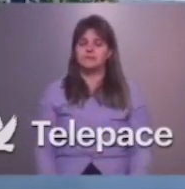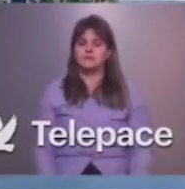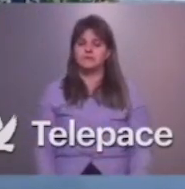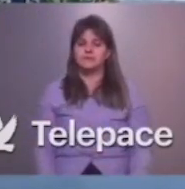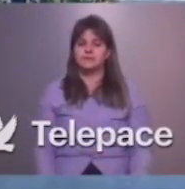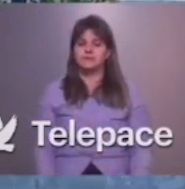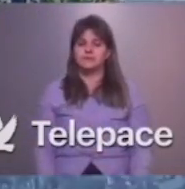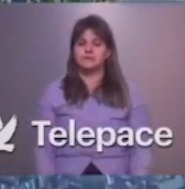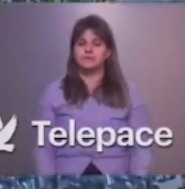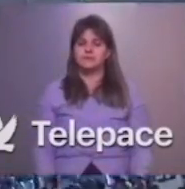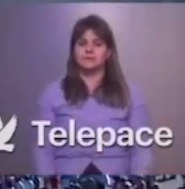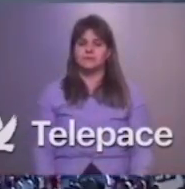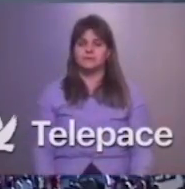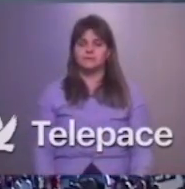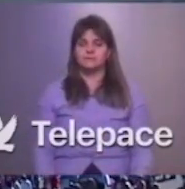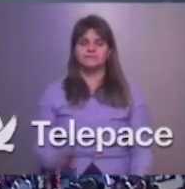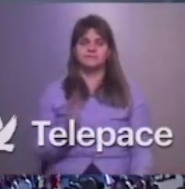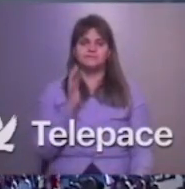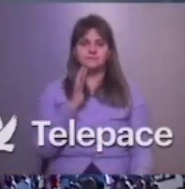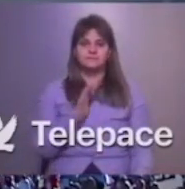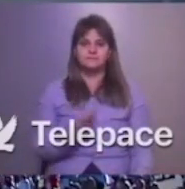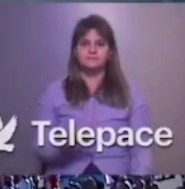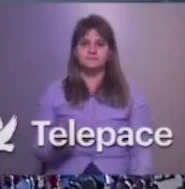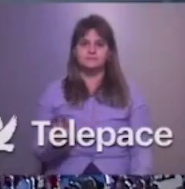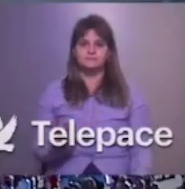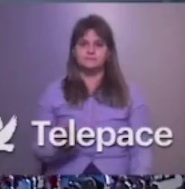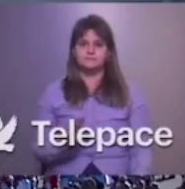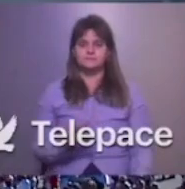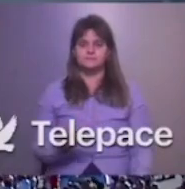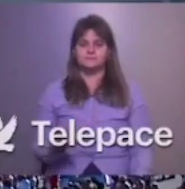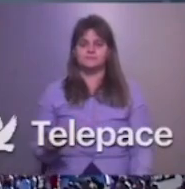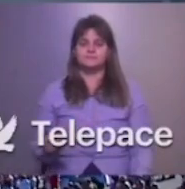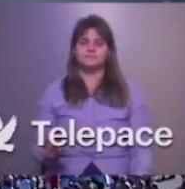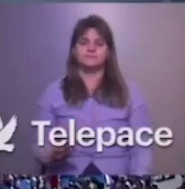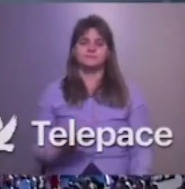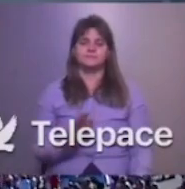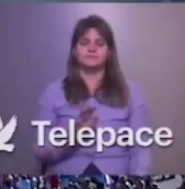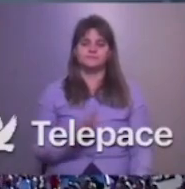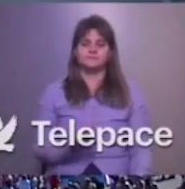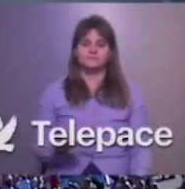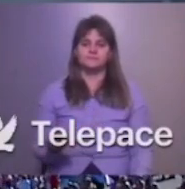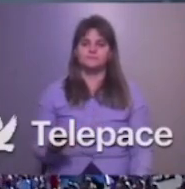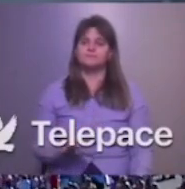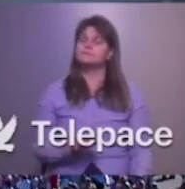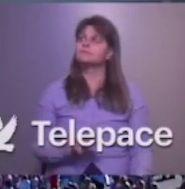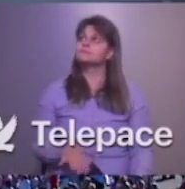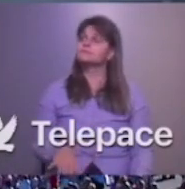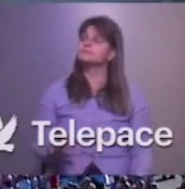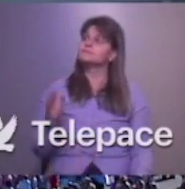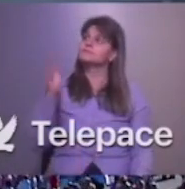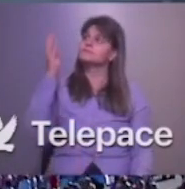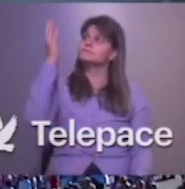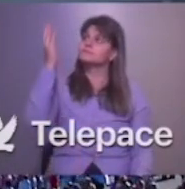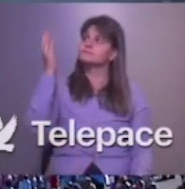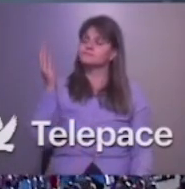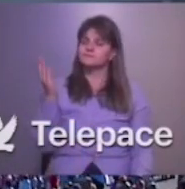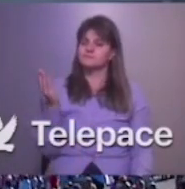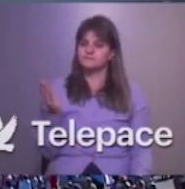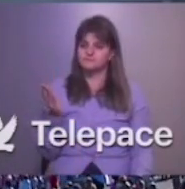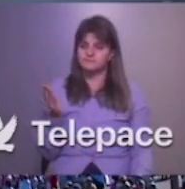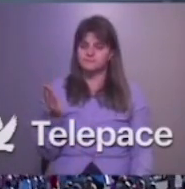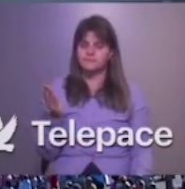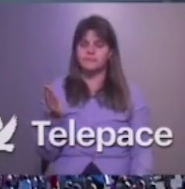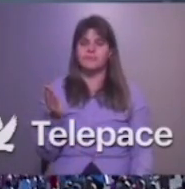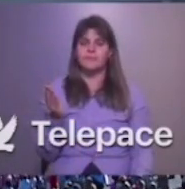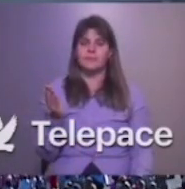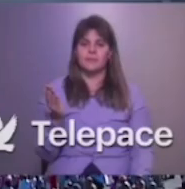difficoltà, però piano piano essi arrivano per collocare nel suo